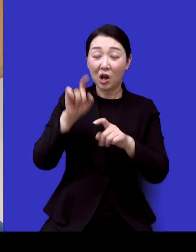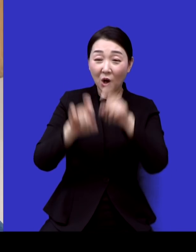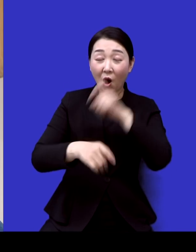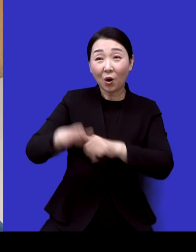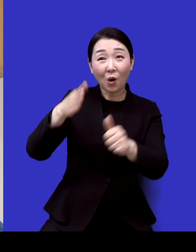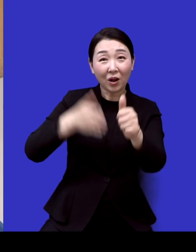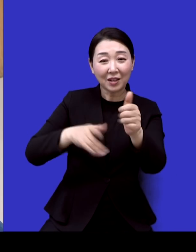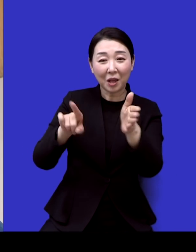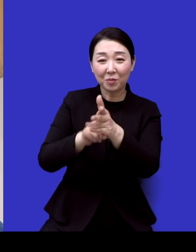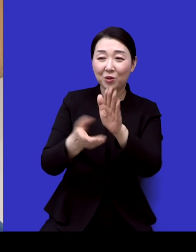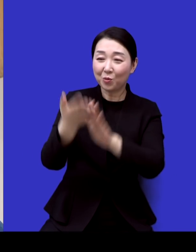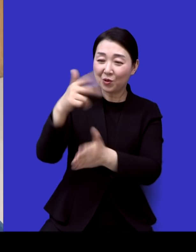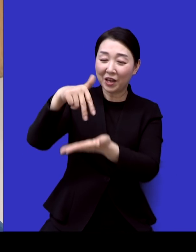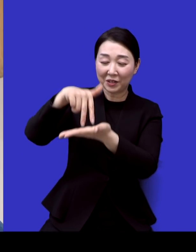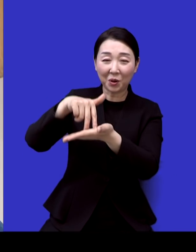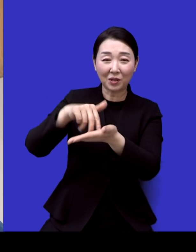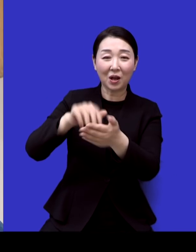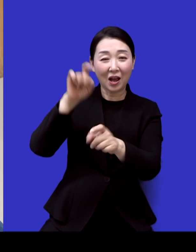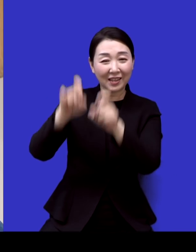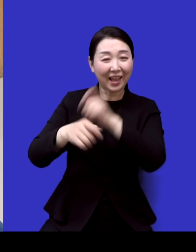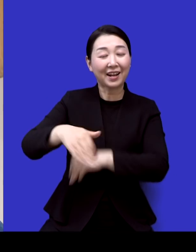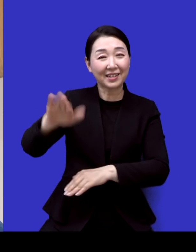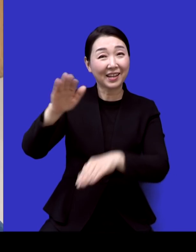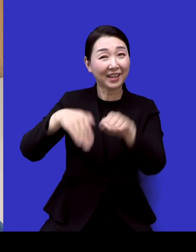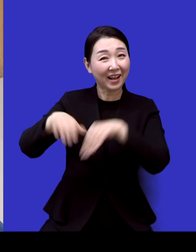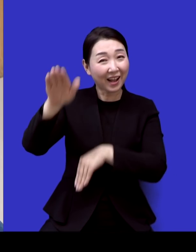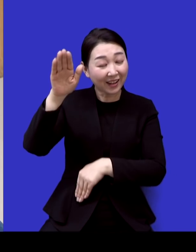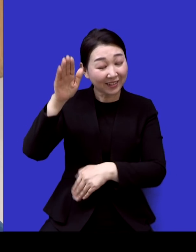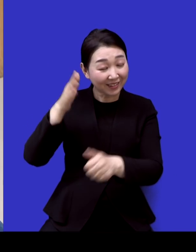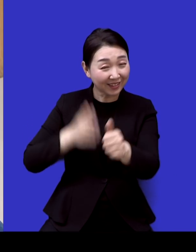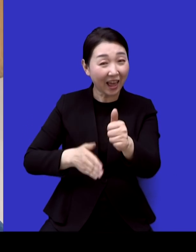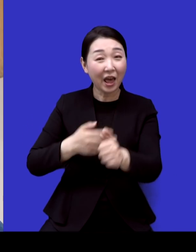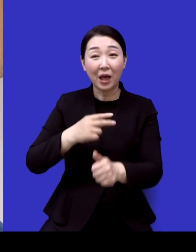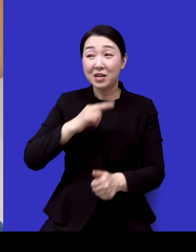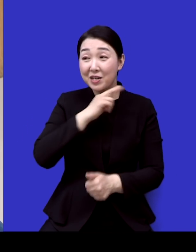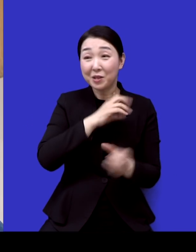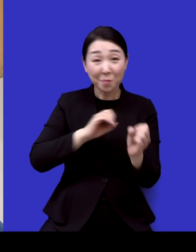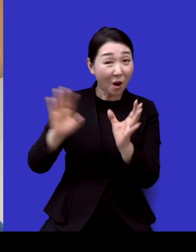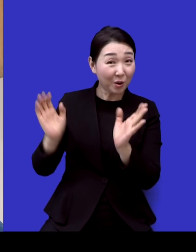걸어가세 믿음 위에 서서 나가세 의심 버리고